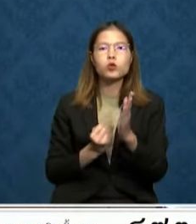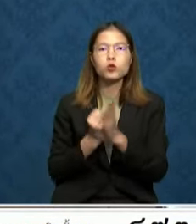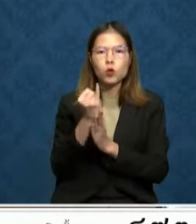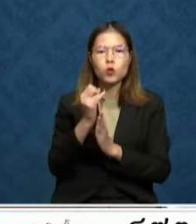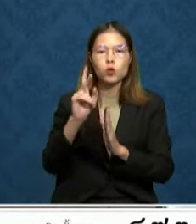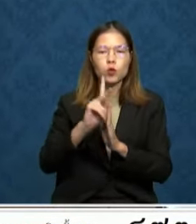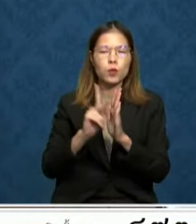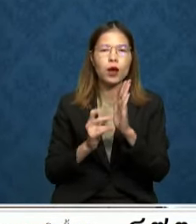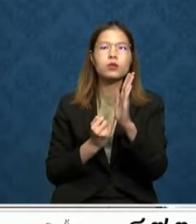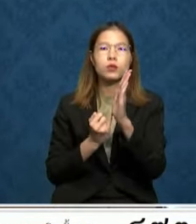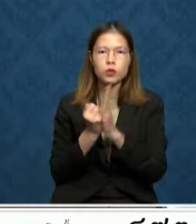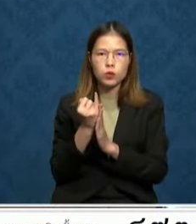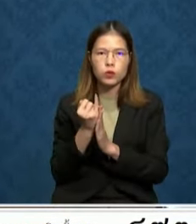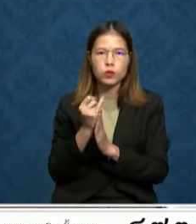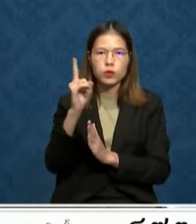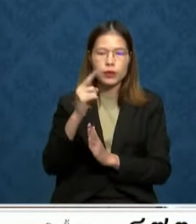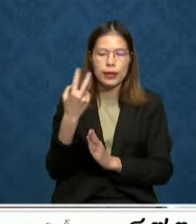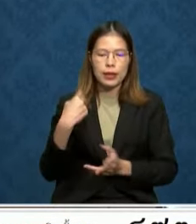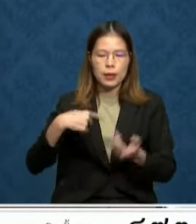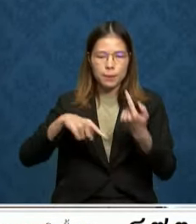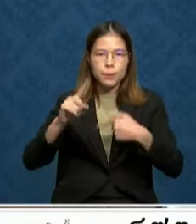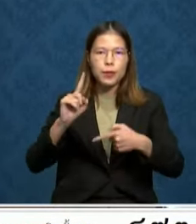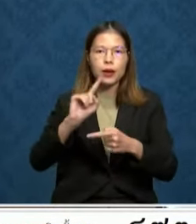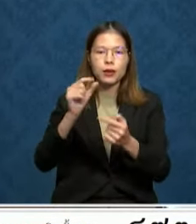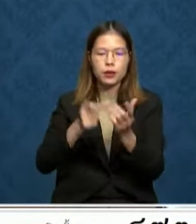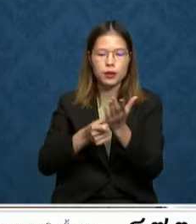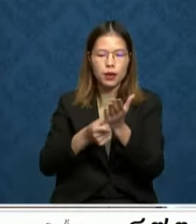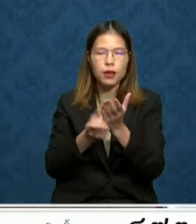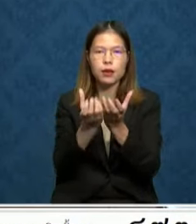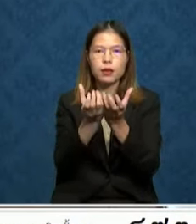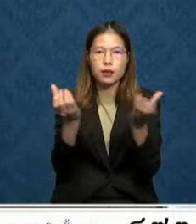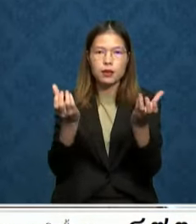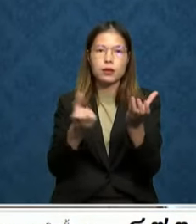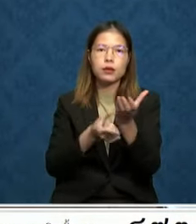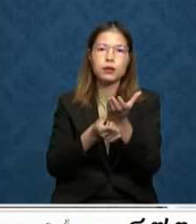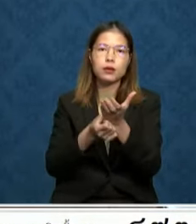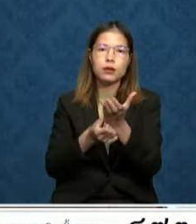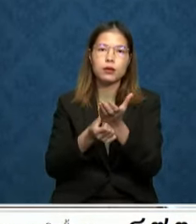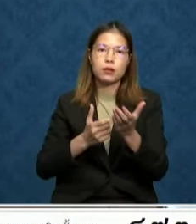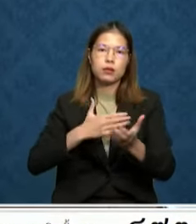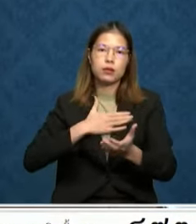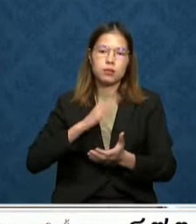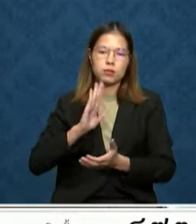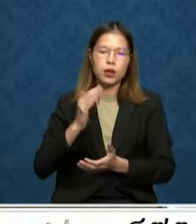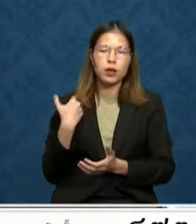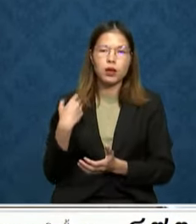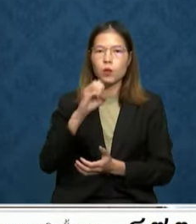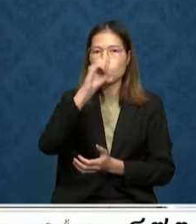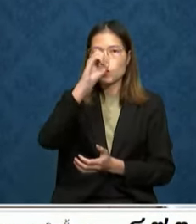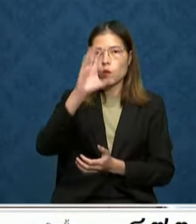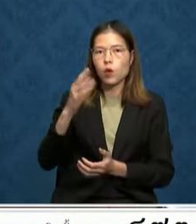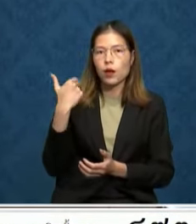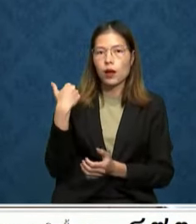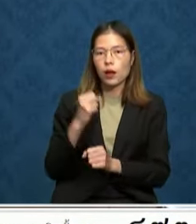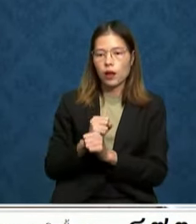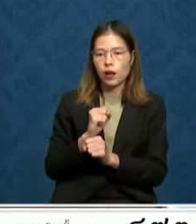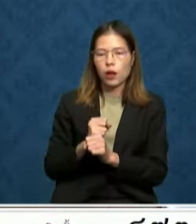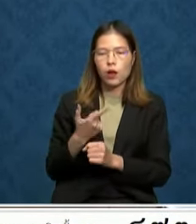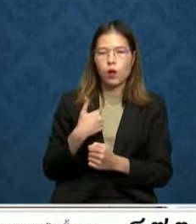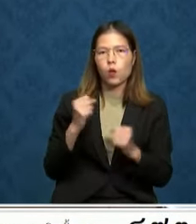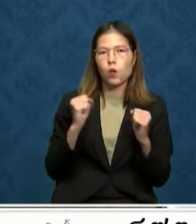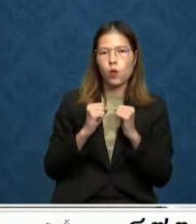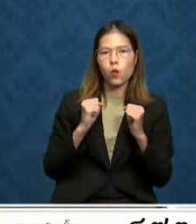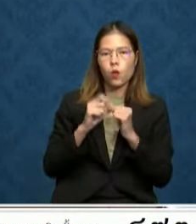การถึงประัเรื่อง